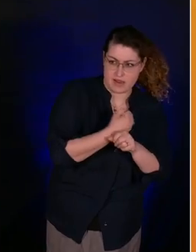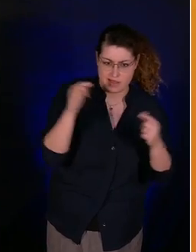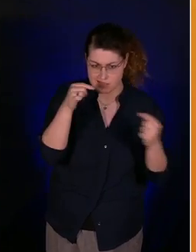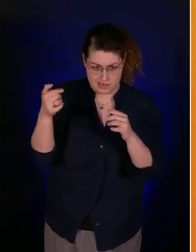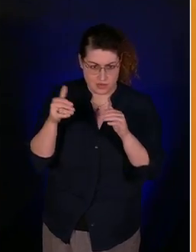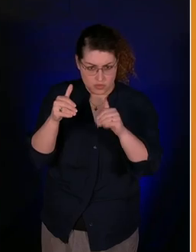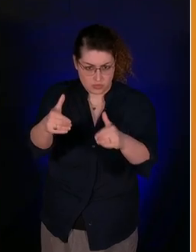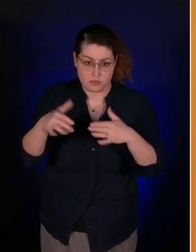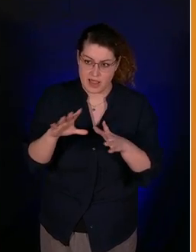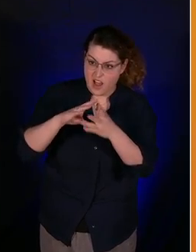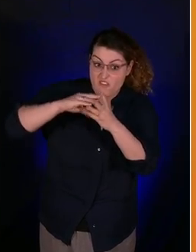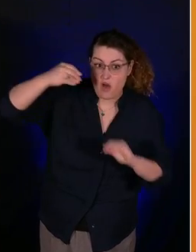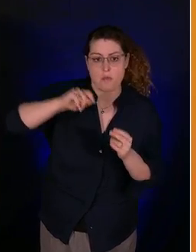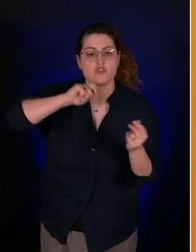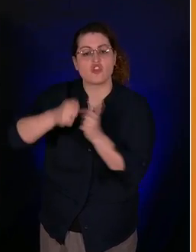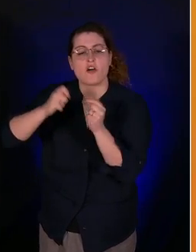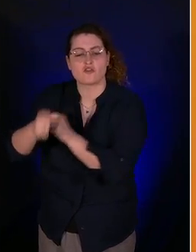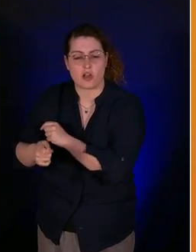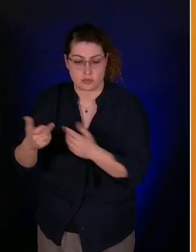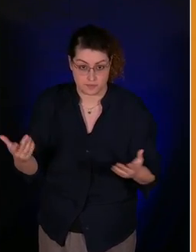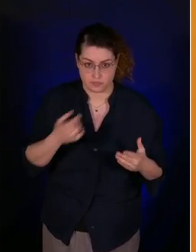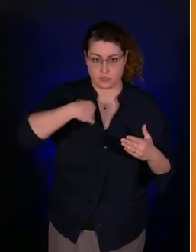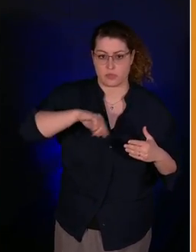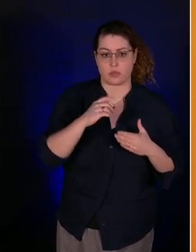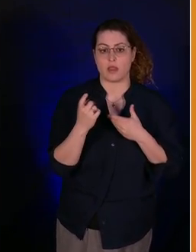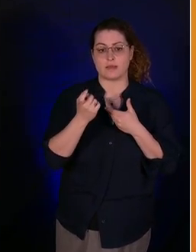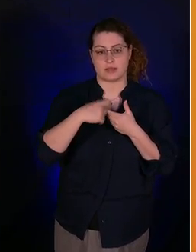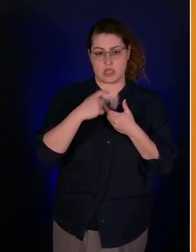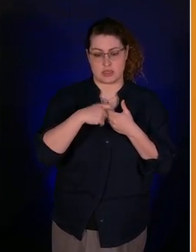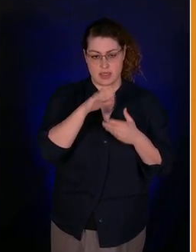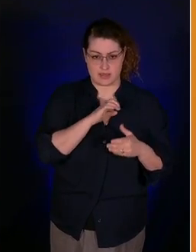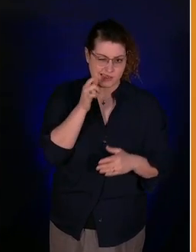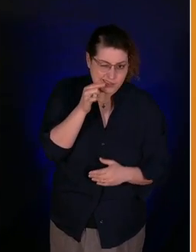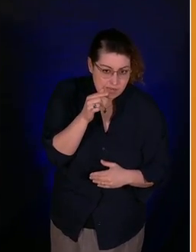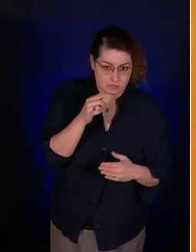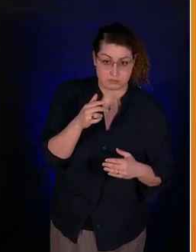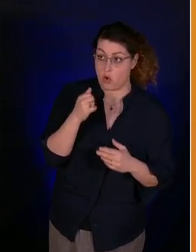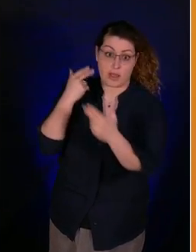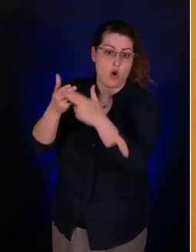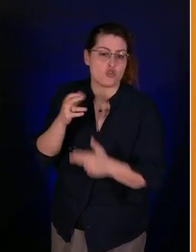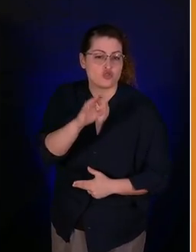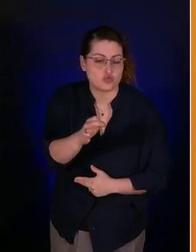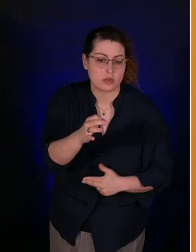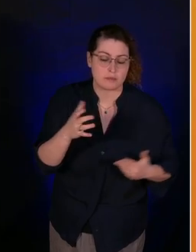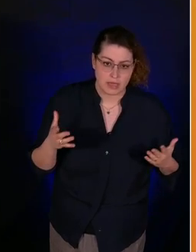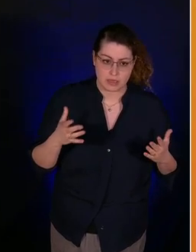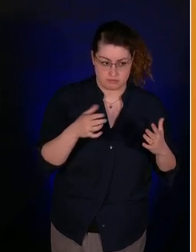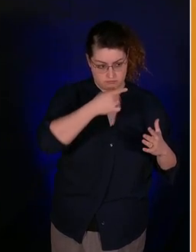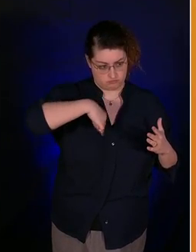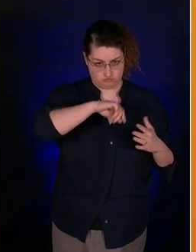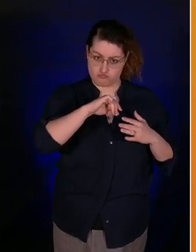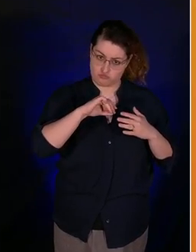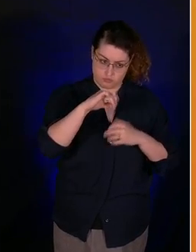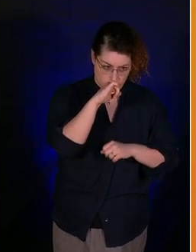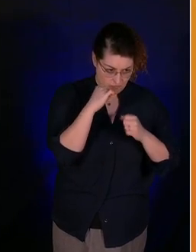formes changent régulièrement. Et la CGT impulse et trouve les formes pour construire non seulement la riposte, mais la structuration de nos forces